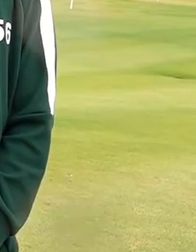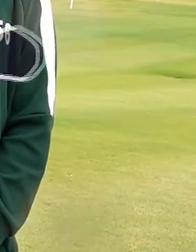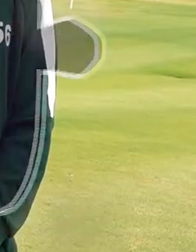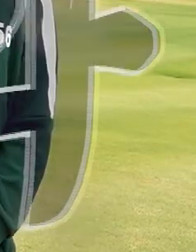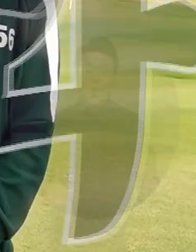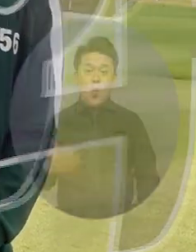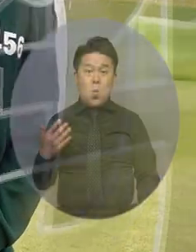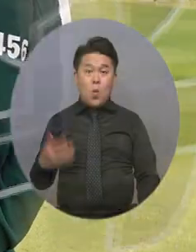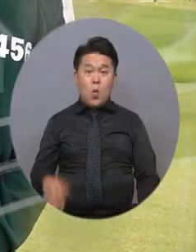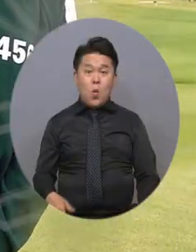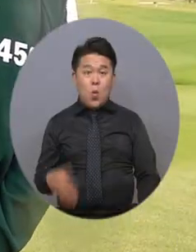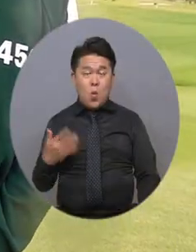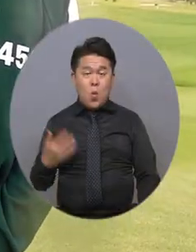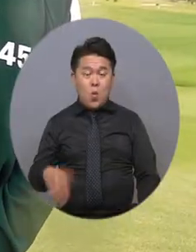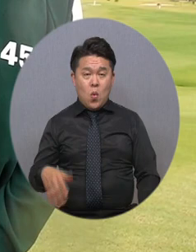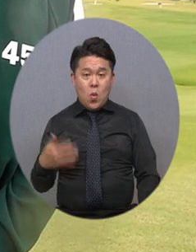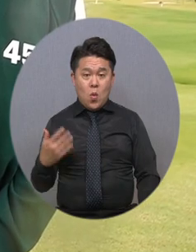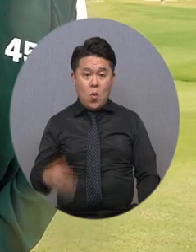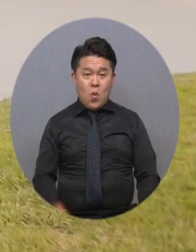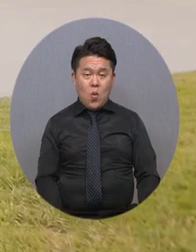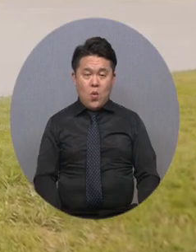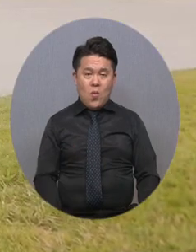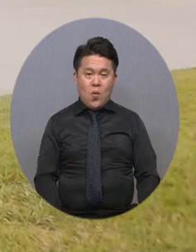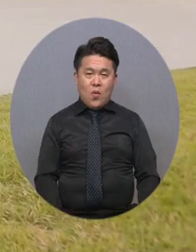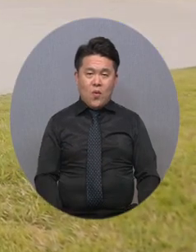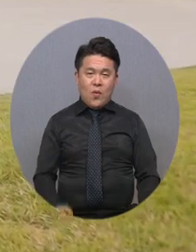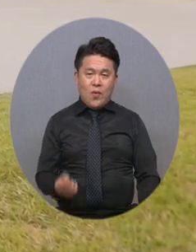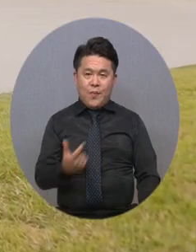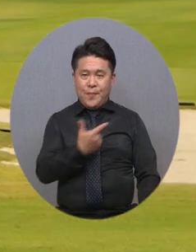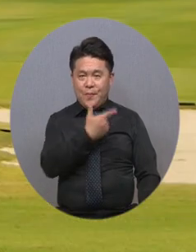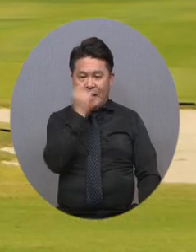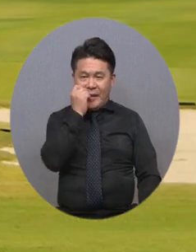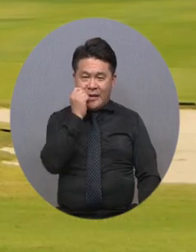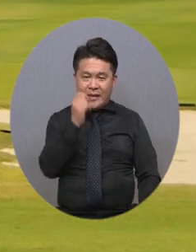우와! 우와! 우와! 짧았다